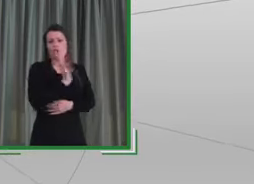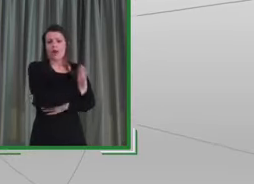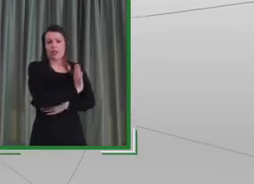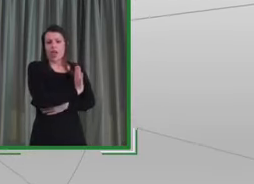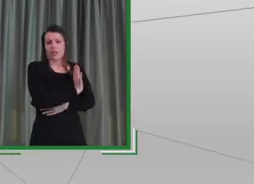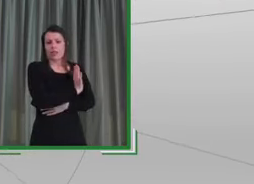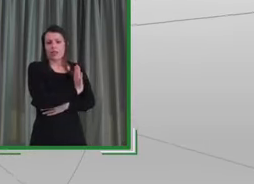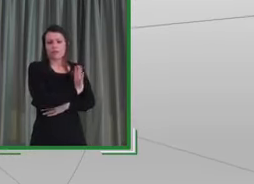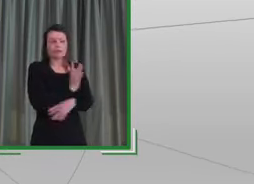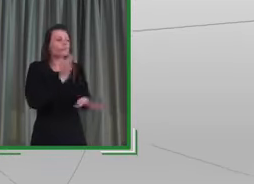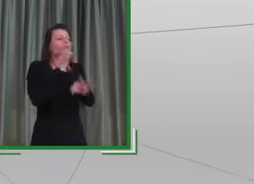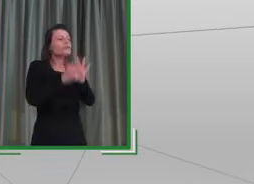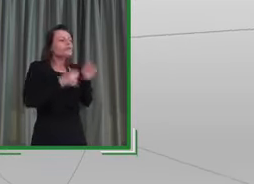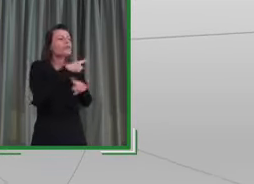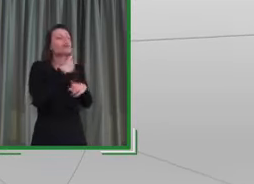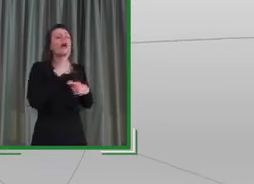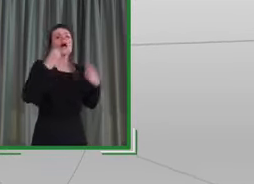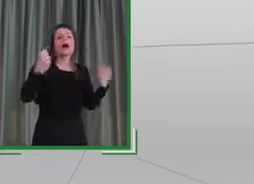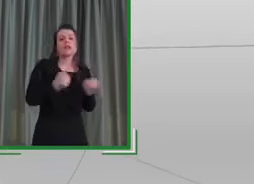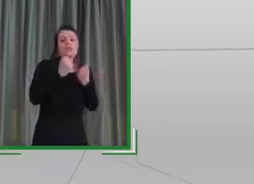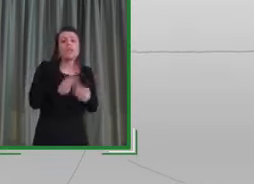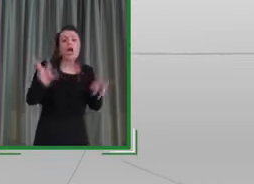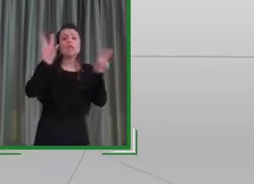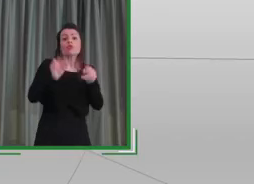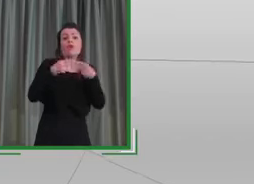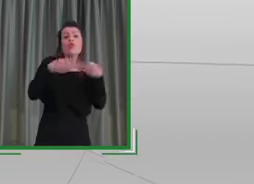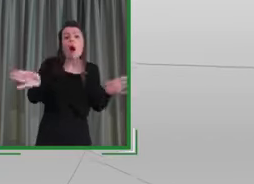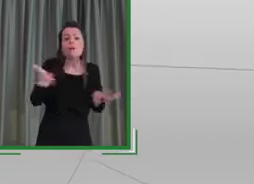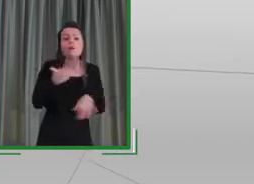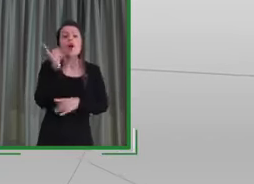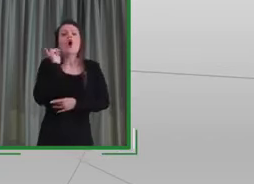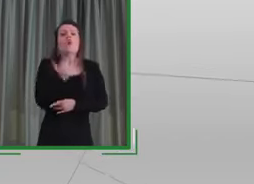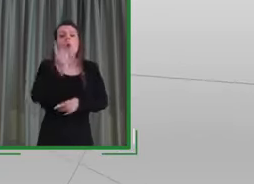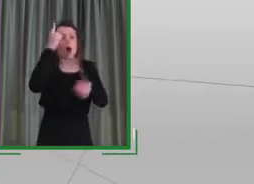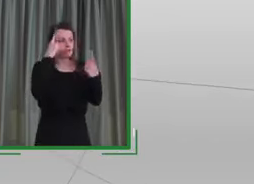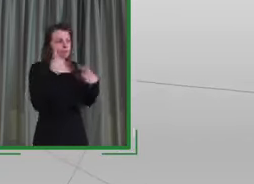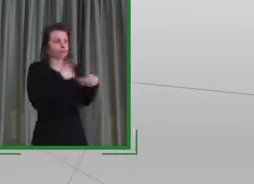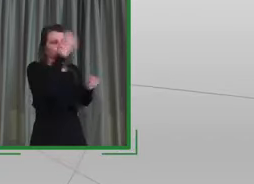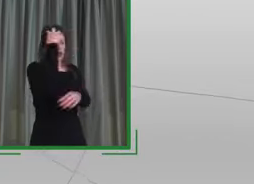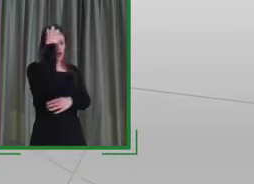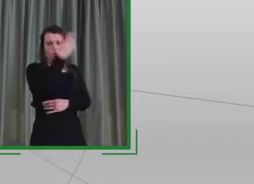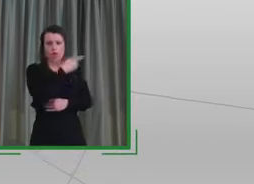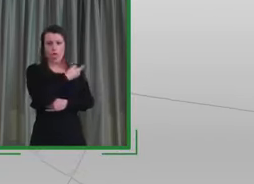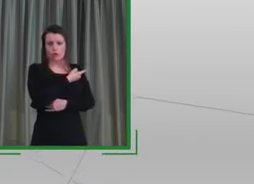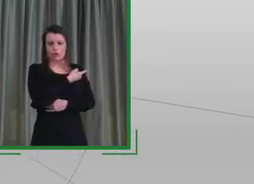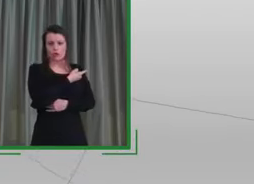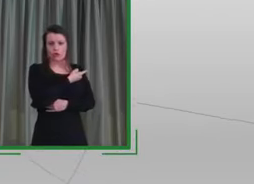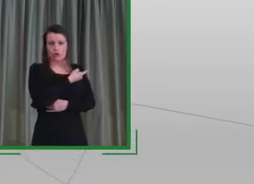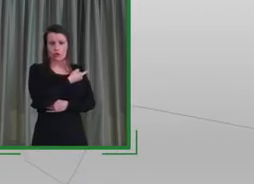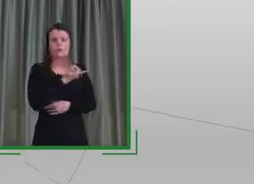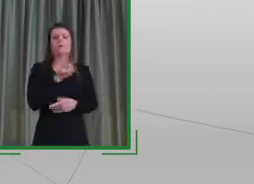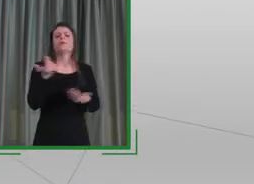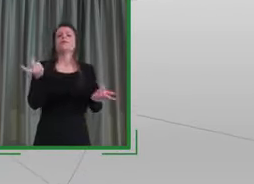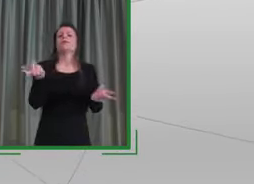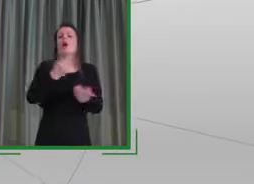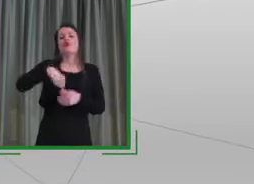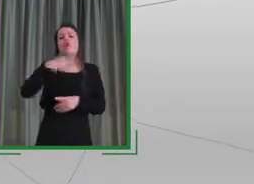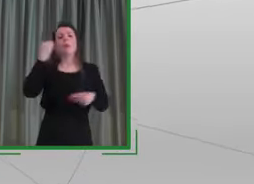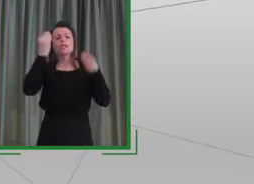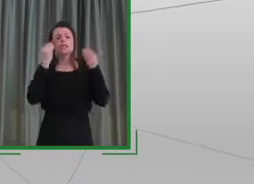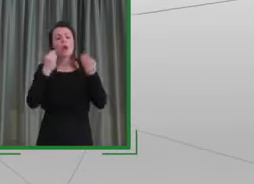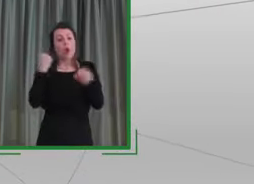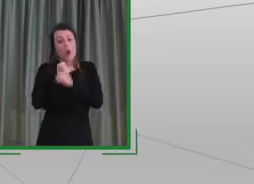quali attività riapriranno noi pensiamo che questo lavoro può essere assolutamente utile anche per il governo perché